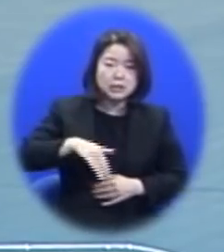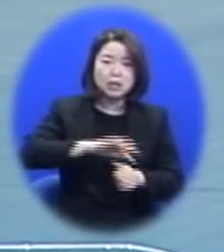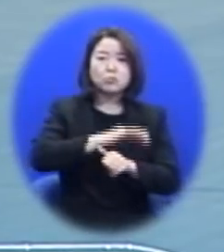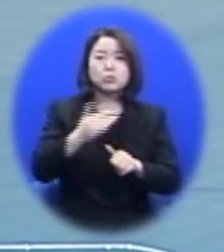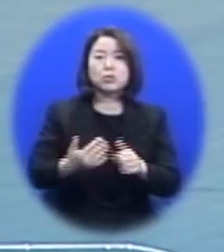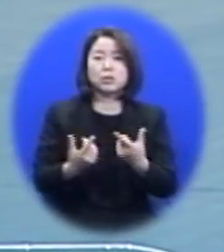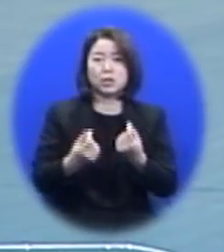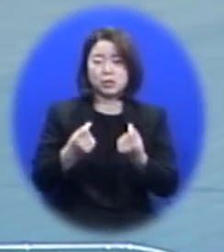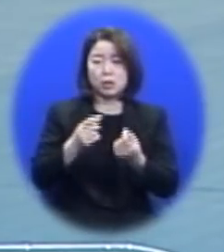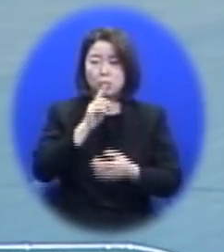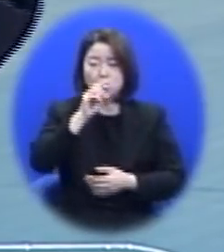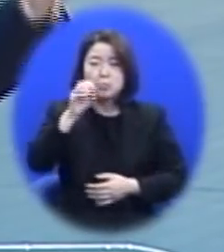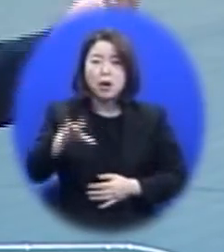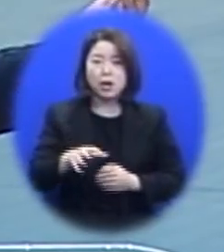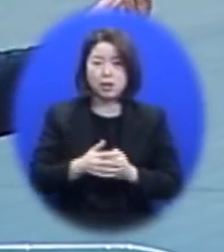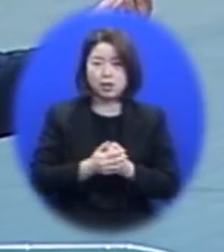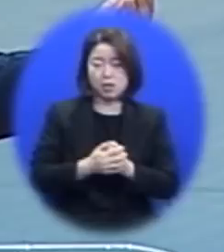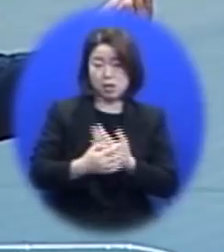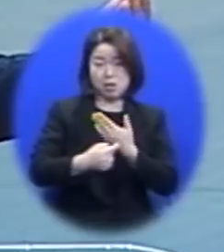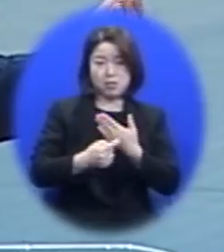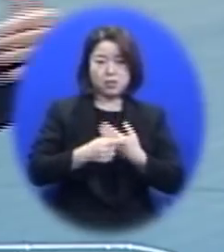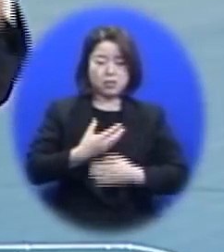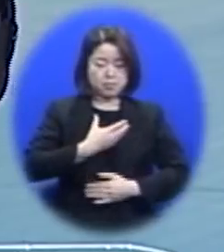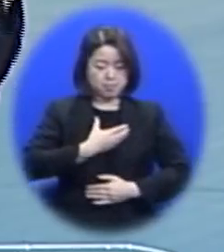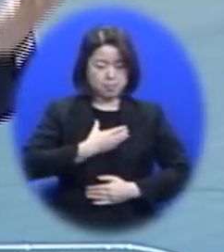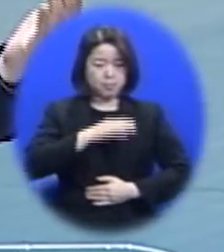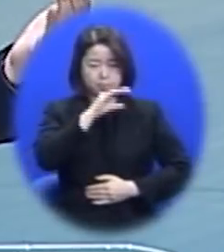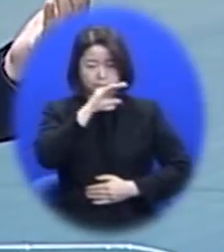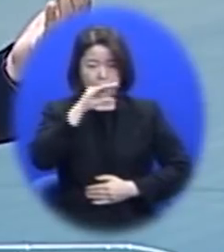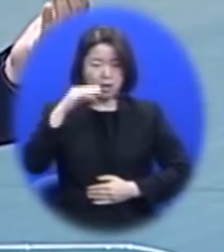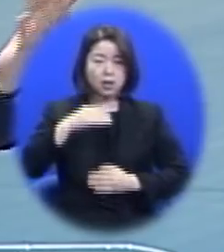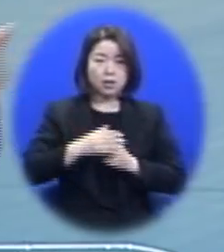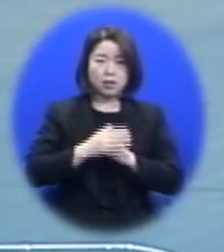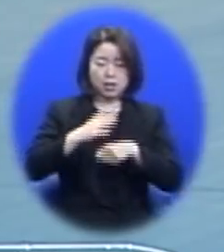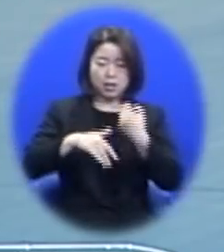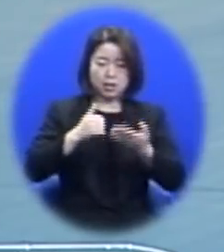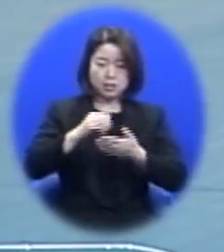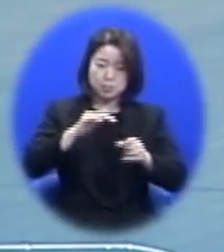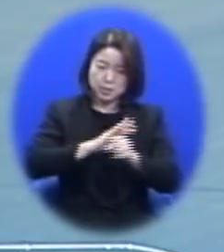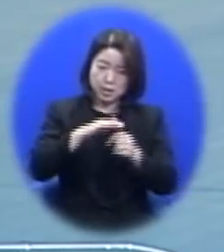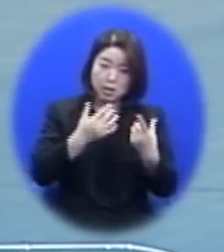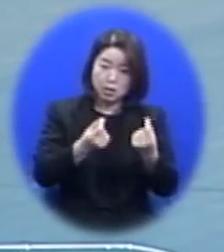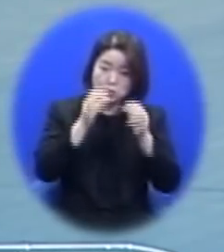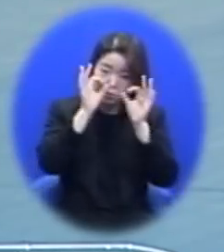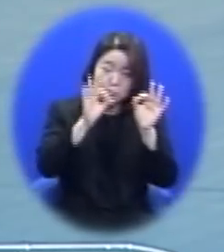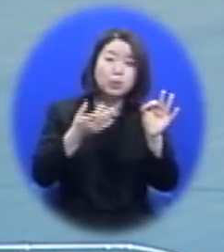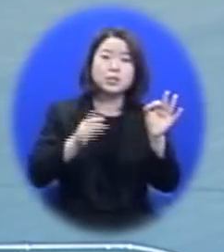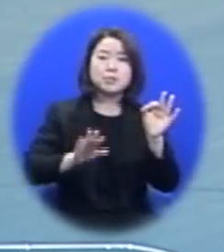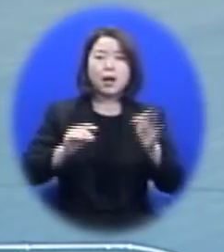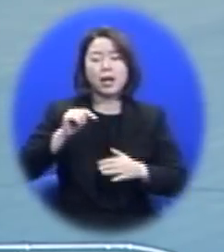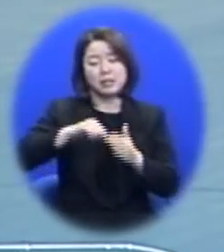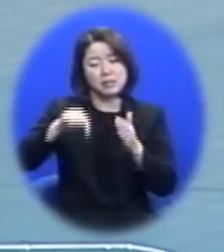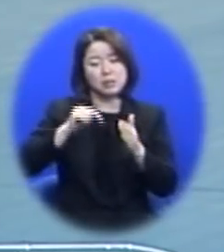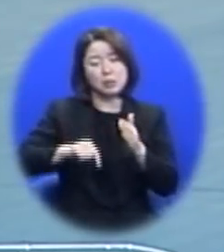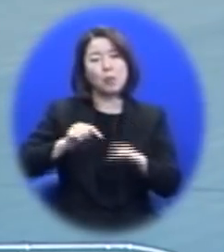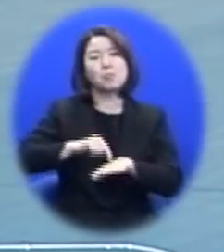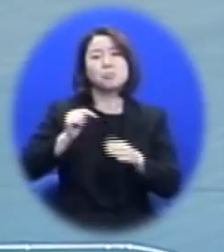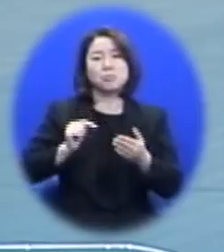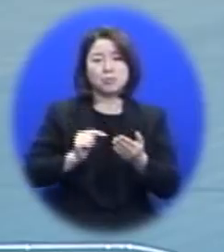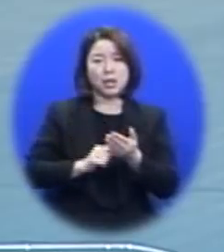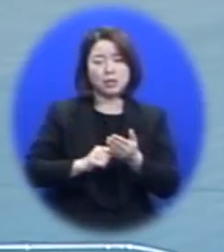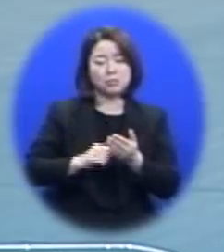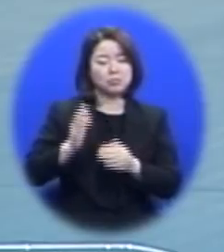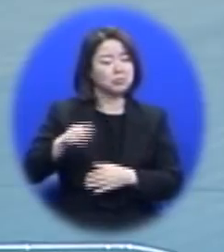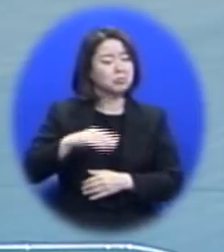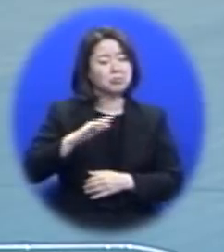뭐지요? 겉으로는 그렇게 경건하고 하나님을 사랑하는 것 같은데 그 속마음이